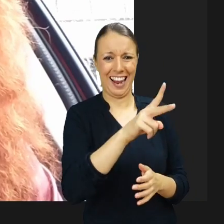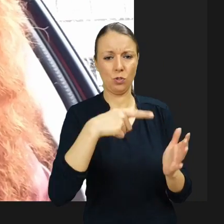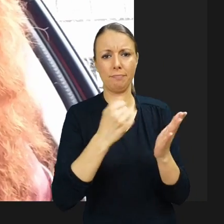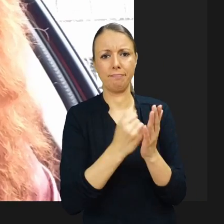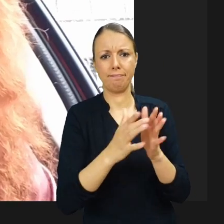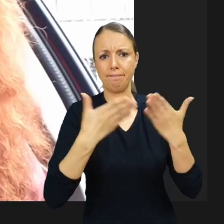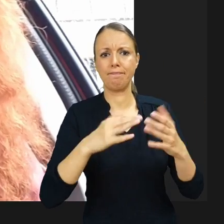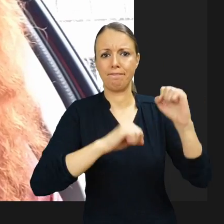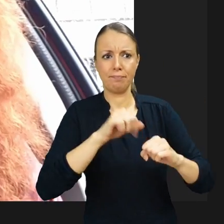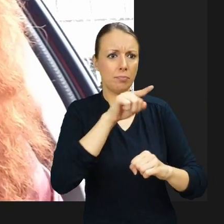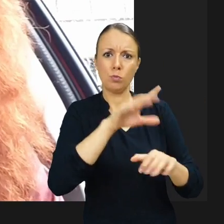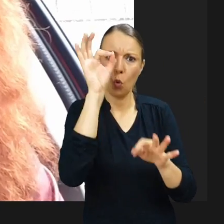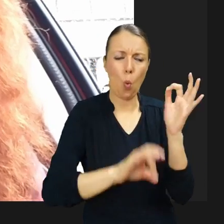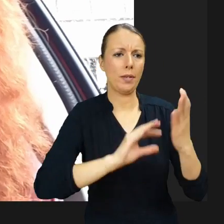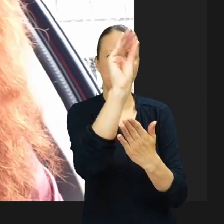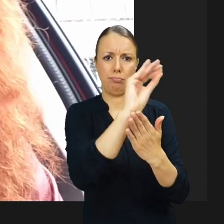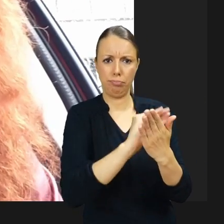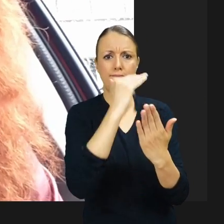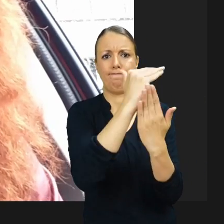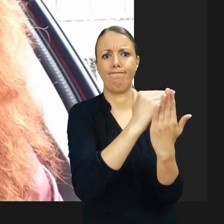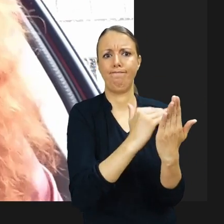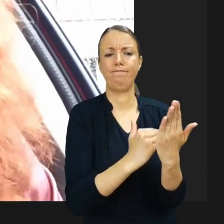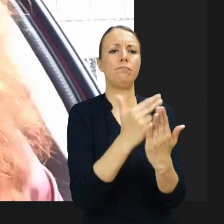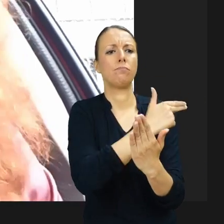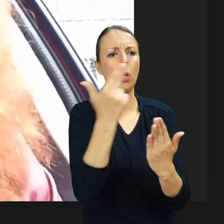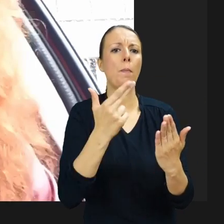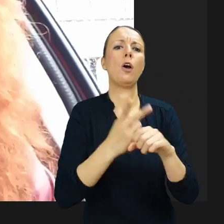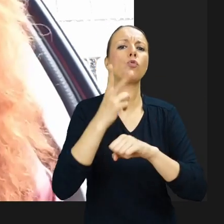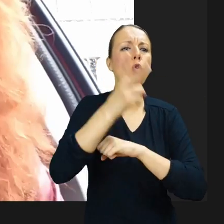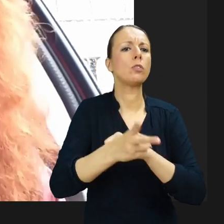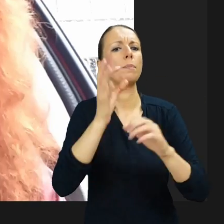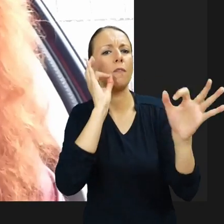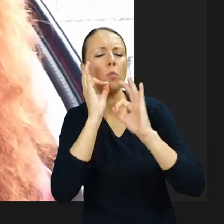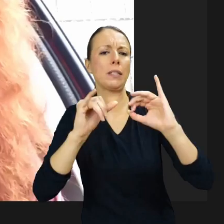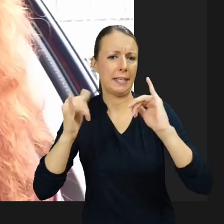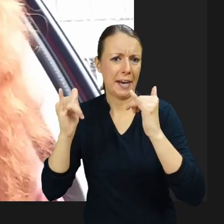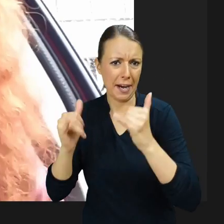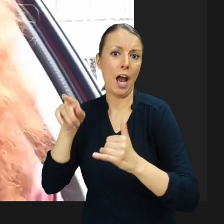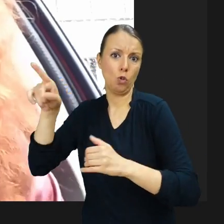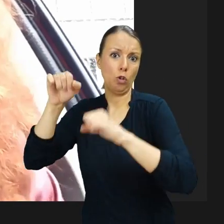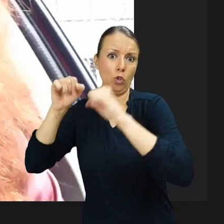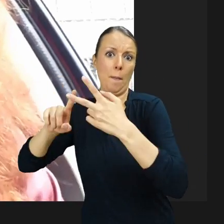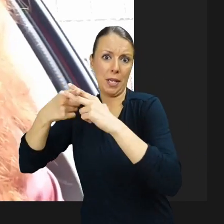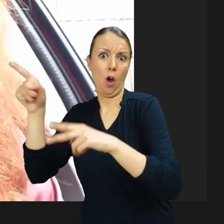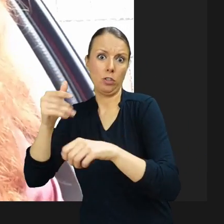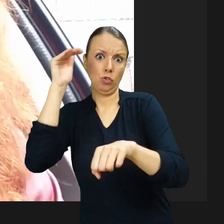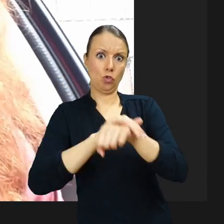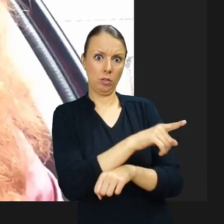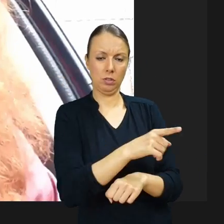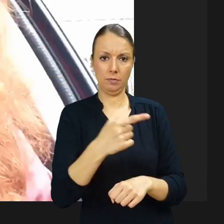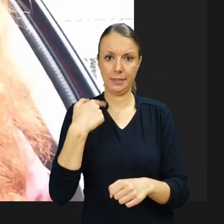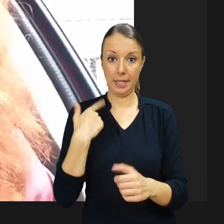i szczegółową regulację dostępu do wnioskowanych danych i tak dalej. Czyli przegrałam z kretesem,